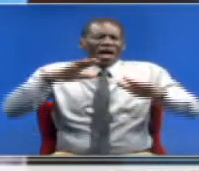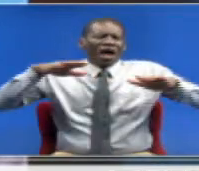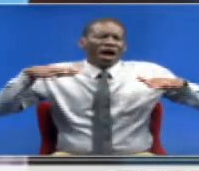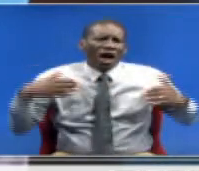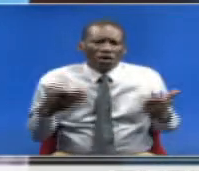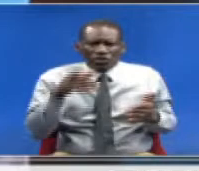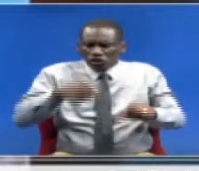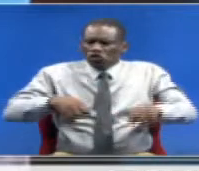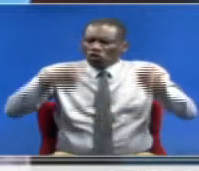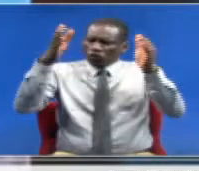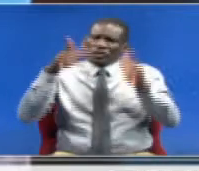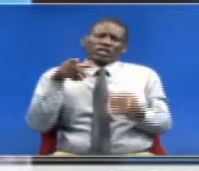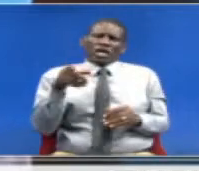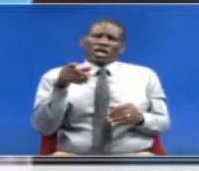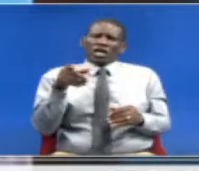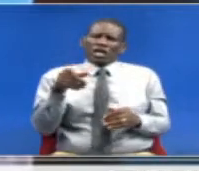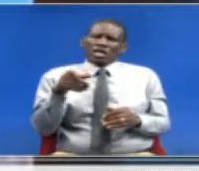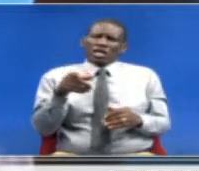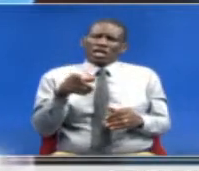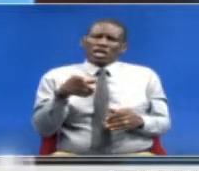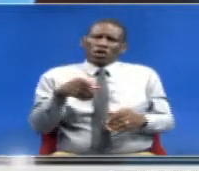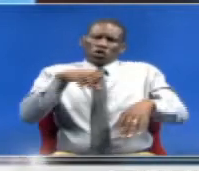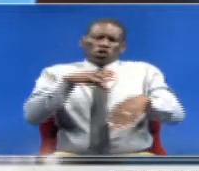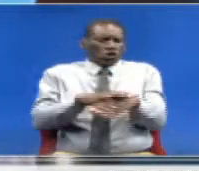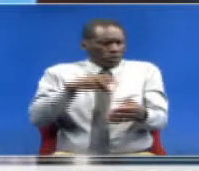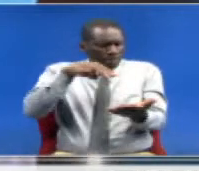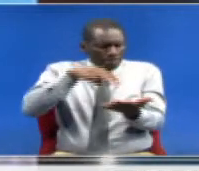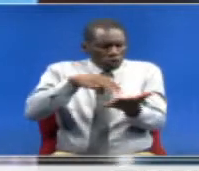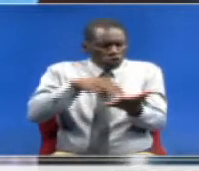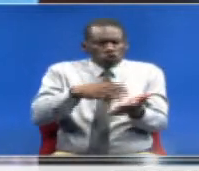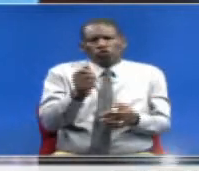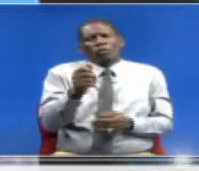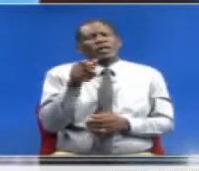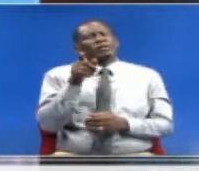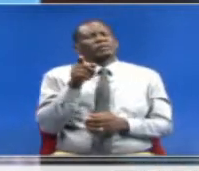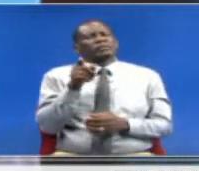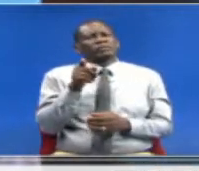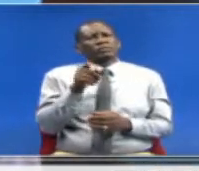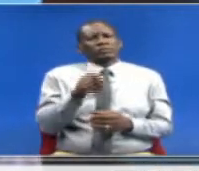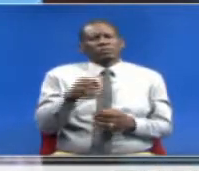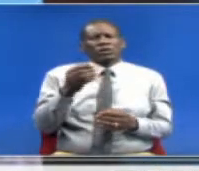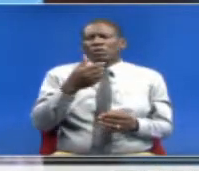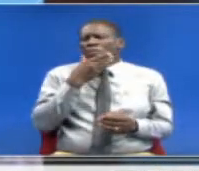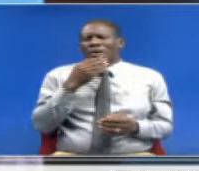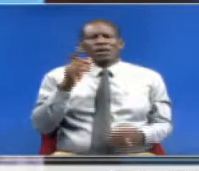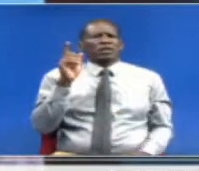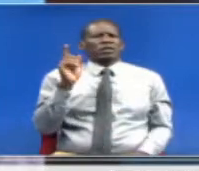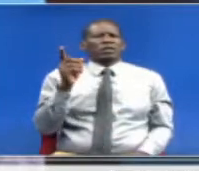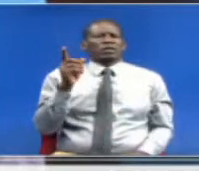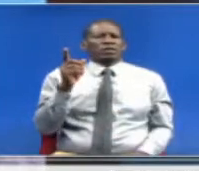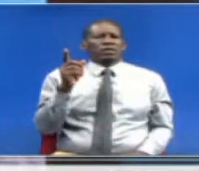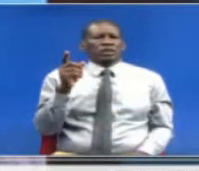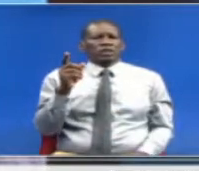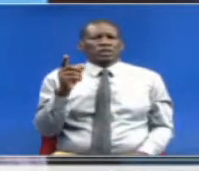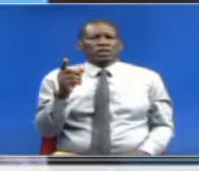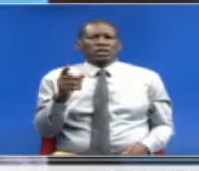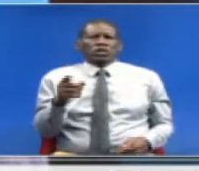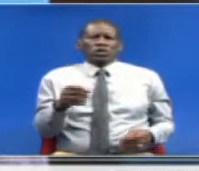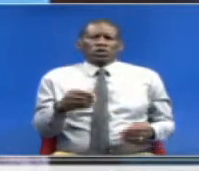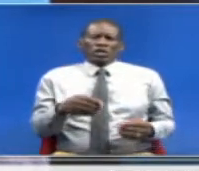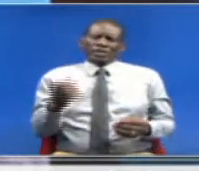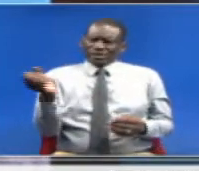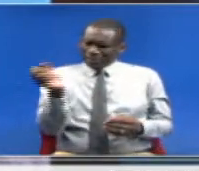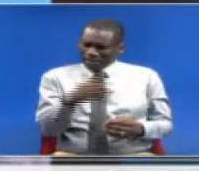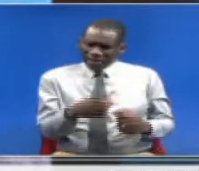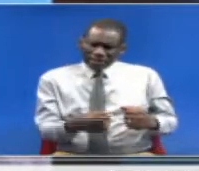afisa huyo alijilimbikizia mamilioni ya pesa. Daniel Munyoki Wambua, anayepata mshahara wa